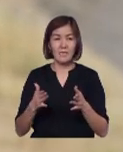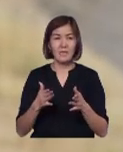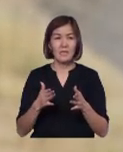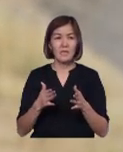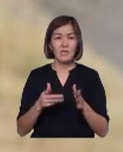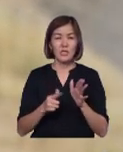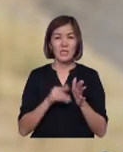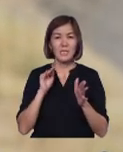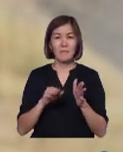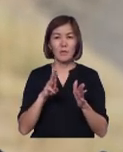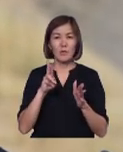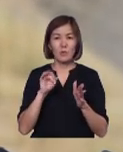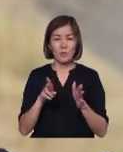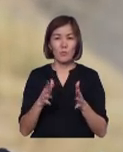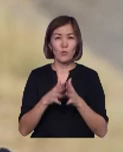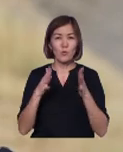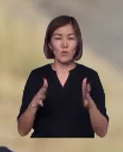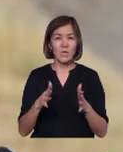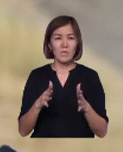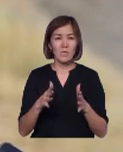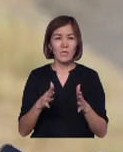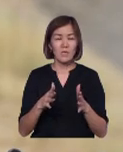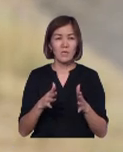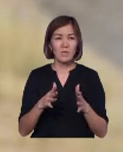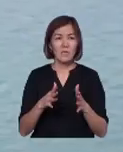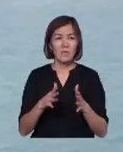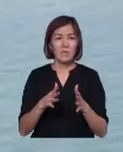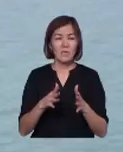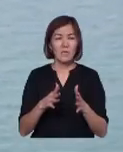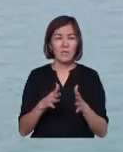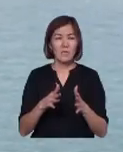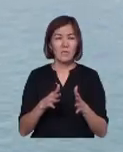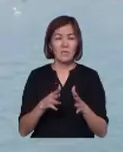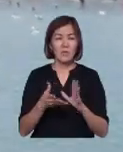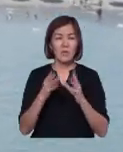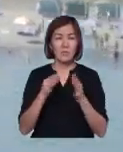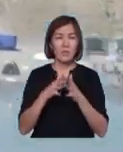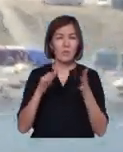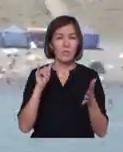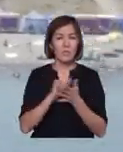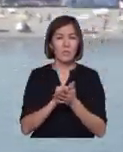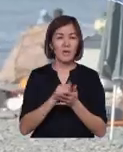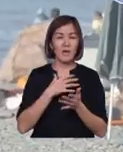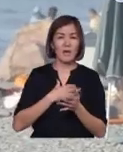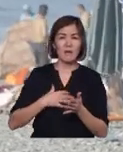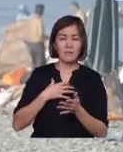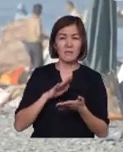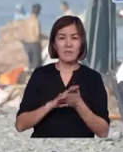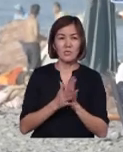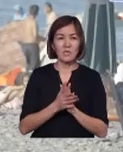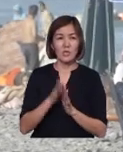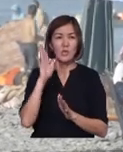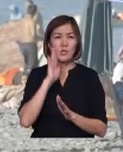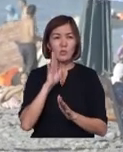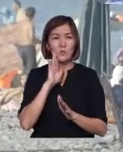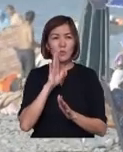7000 кубтық үлкен кәріз қондырғысы жұмыс жасайтын болады. Алакөлдегі ағайынды алаңдатып отырған тағы бір жағдай көл